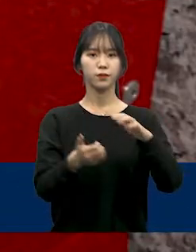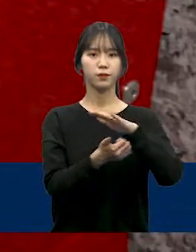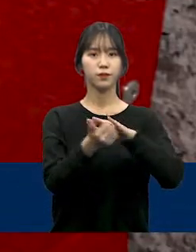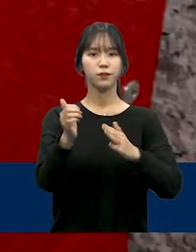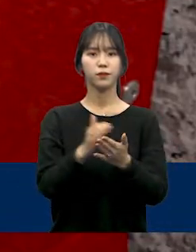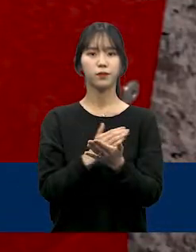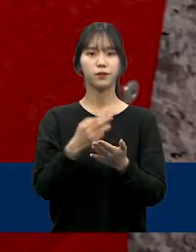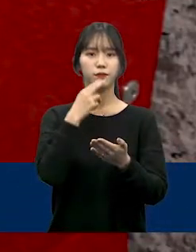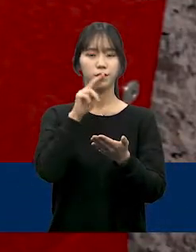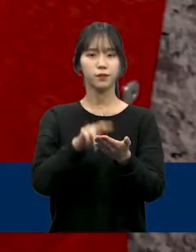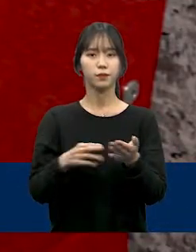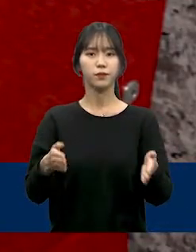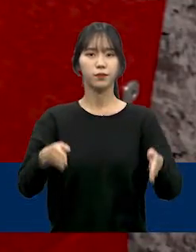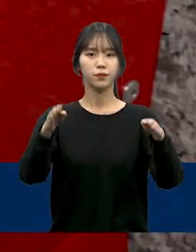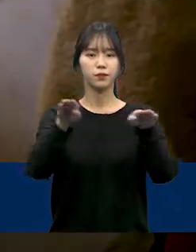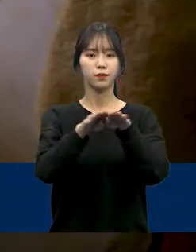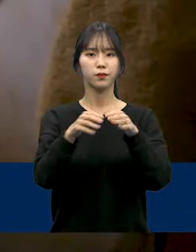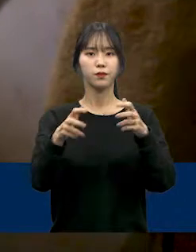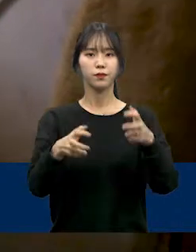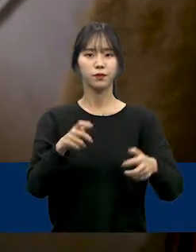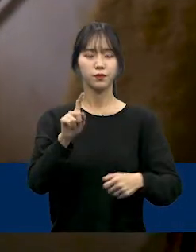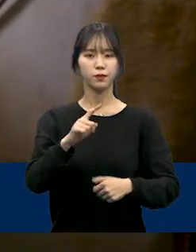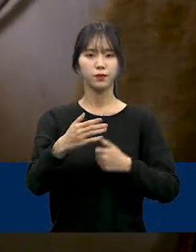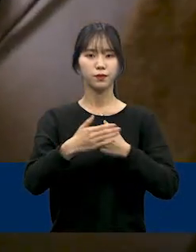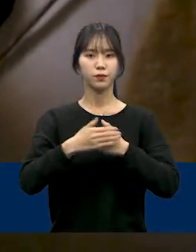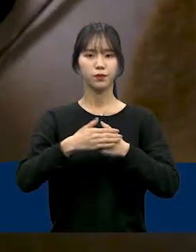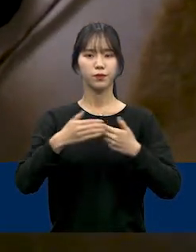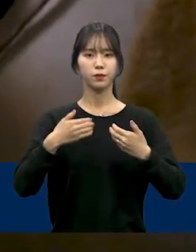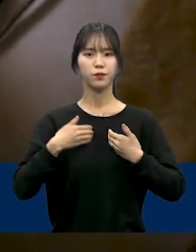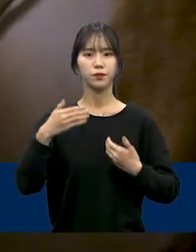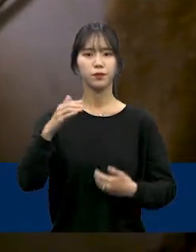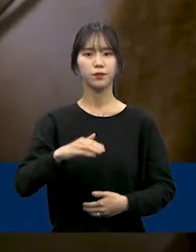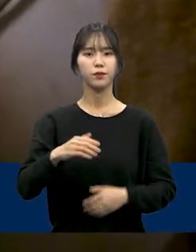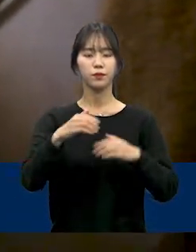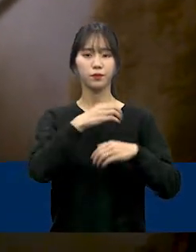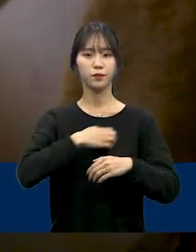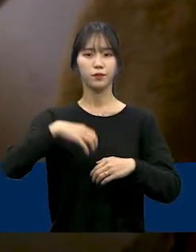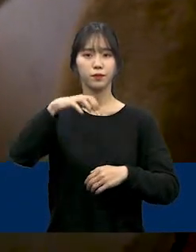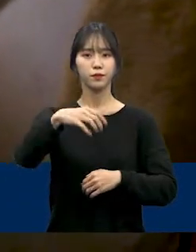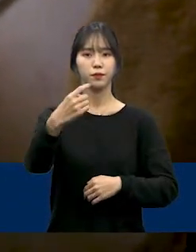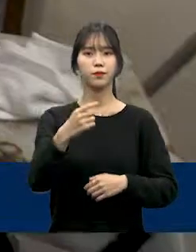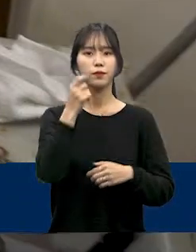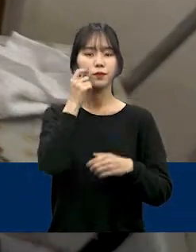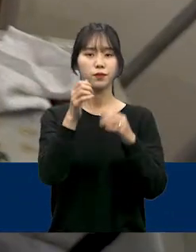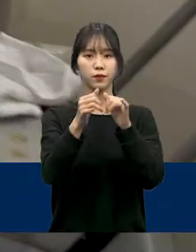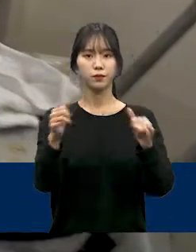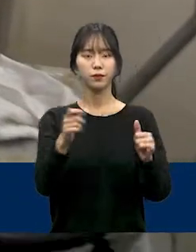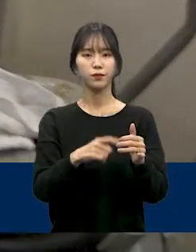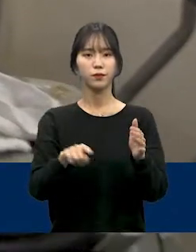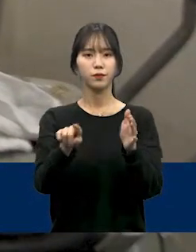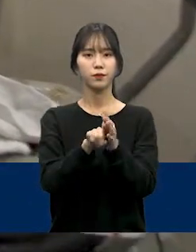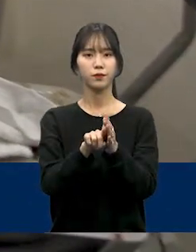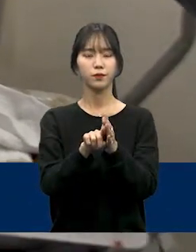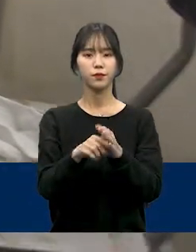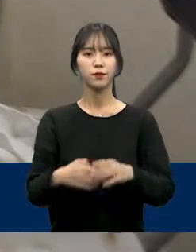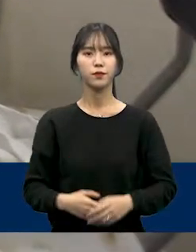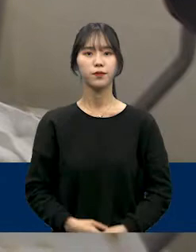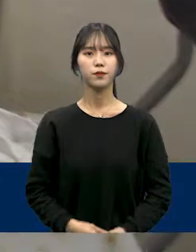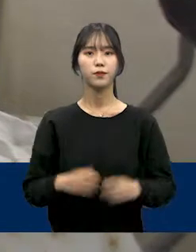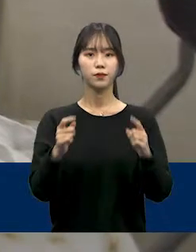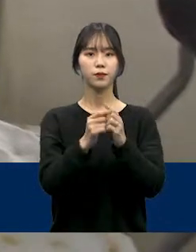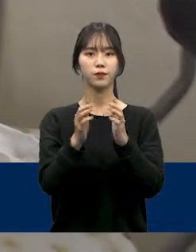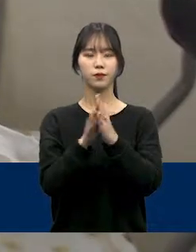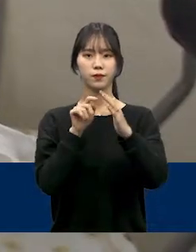군은 희망 나는 우체통 사업을 실시해 도움이 필요하지만 주민 센터를 찾지 못하는 고립 가구를 발굴하고